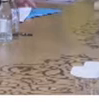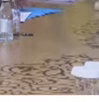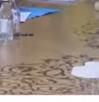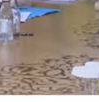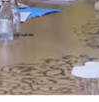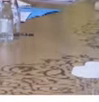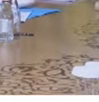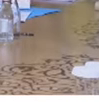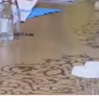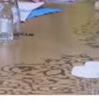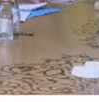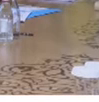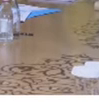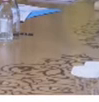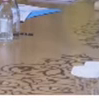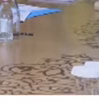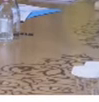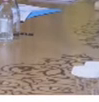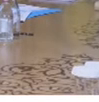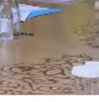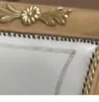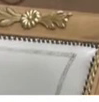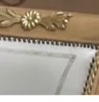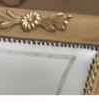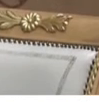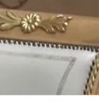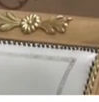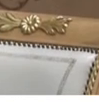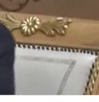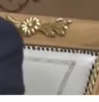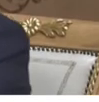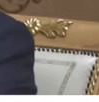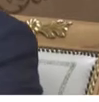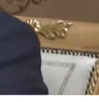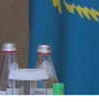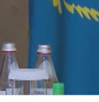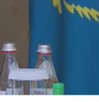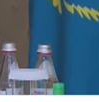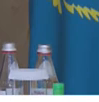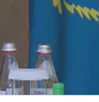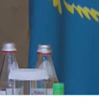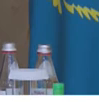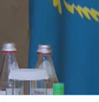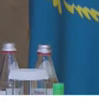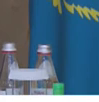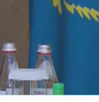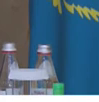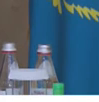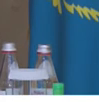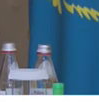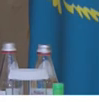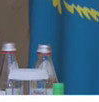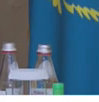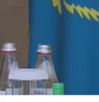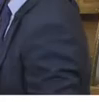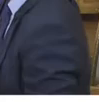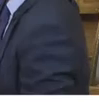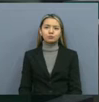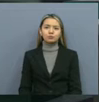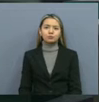және өңірлік күн тәртібіндегі мәселелерді талқыланды. Кеңес қорытындысы бойынша Нұрсұлтан Назарбаев жауаптыларға бірқатар нақты тапсырма